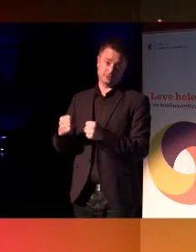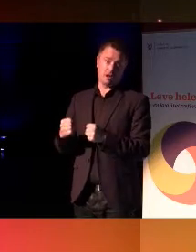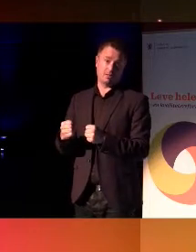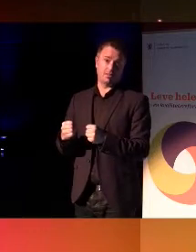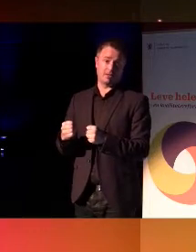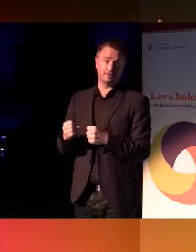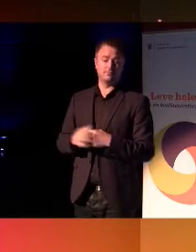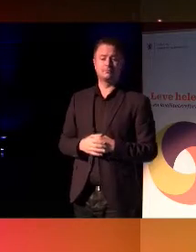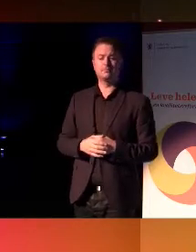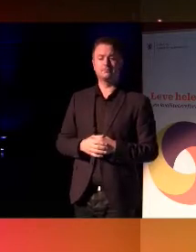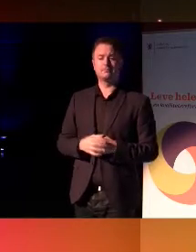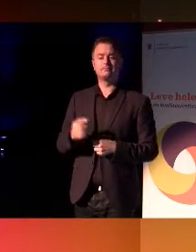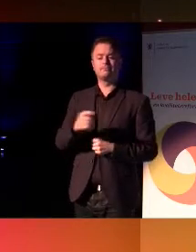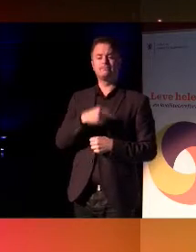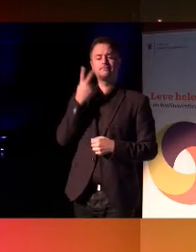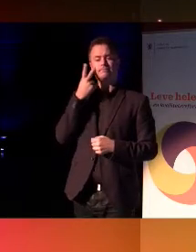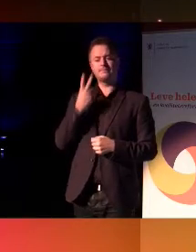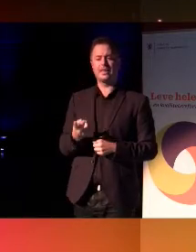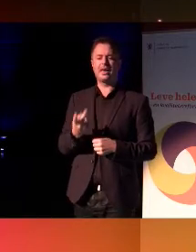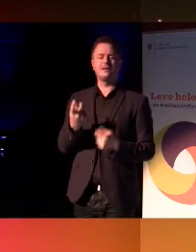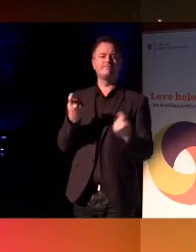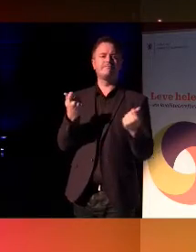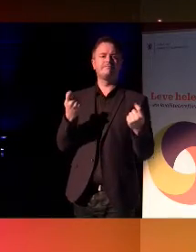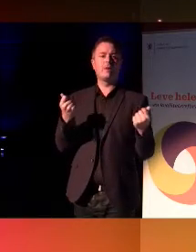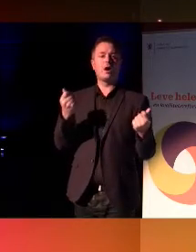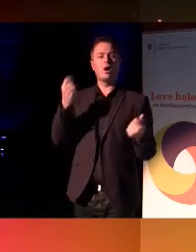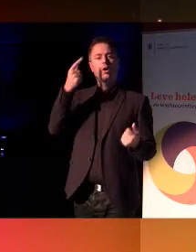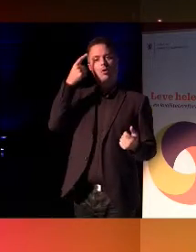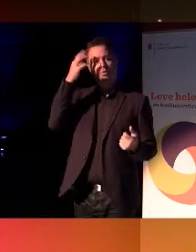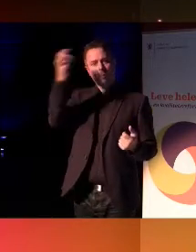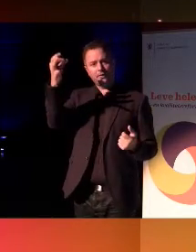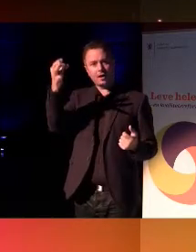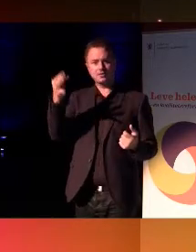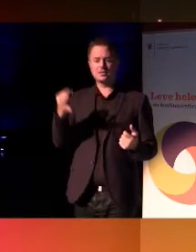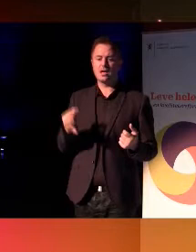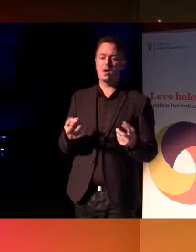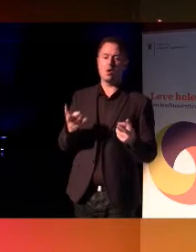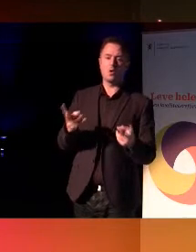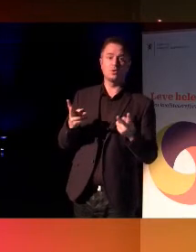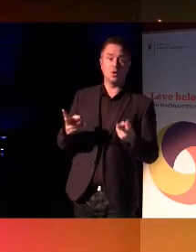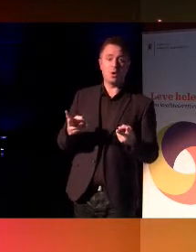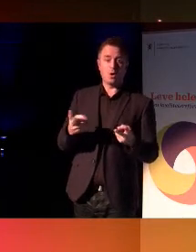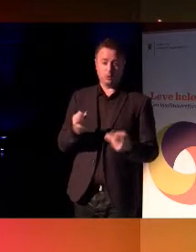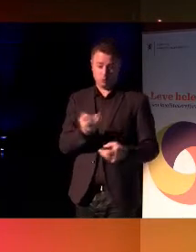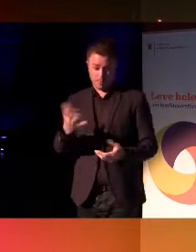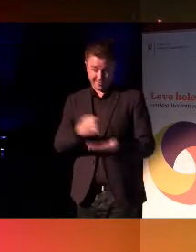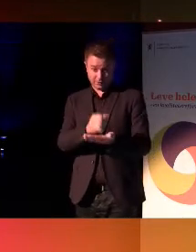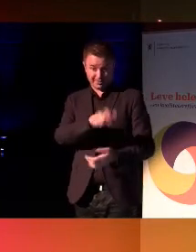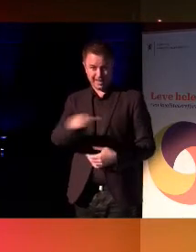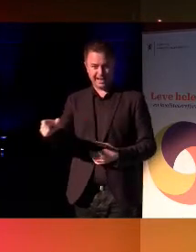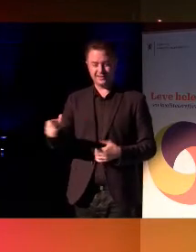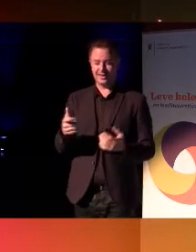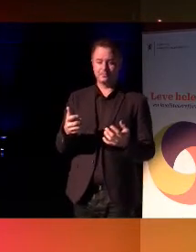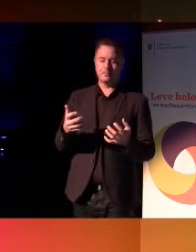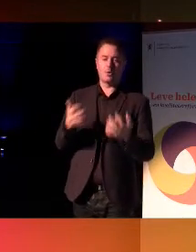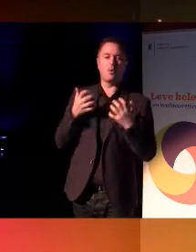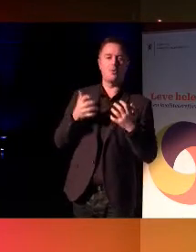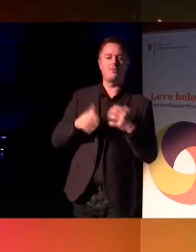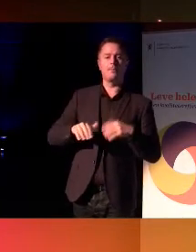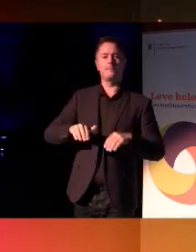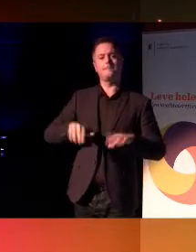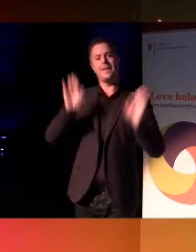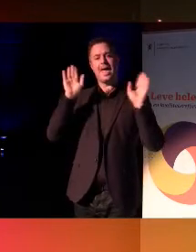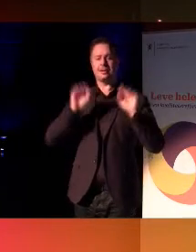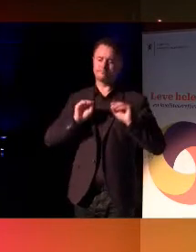lite kompetanse og for mangelfull opplæring av det personellet, eller deler av det personellet, som involvert I å